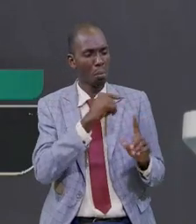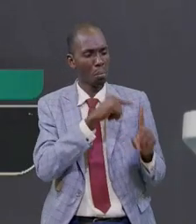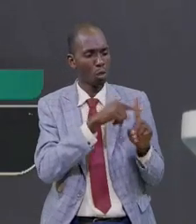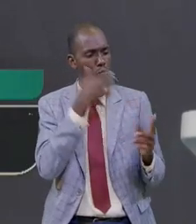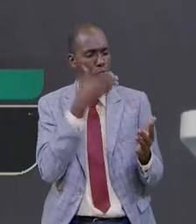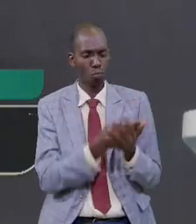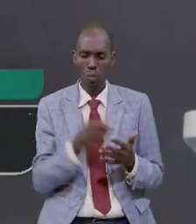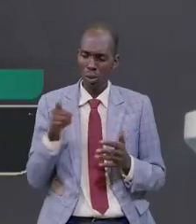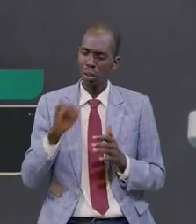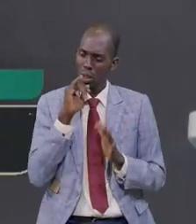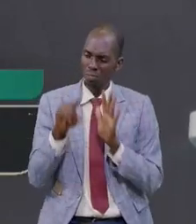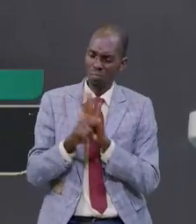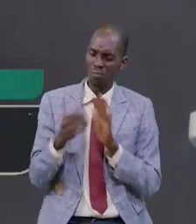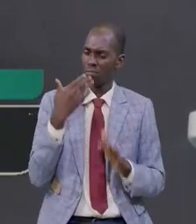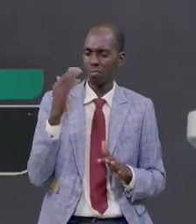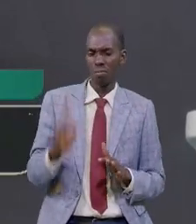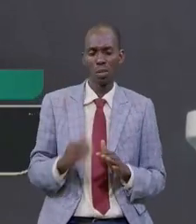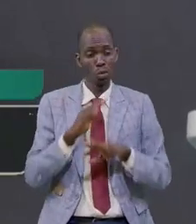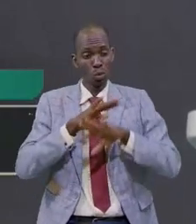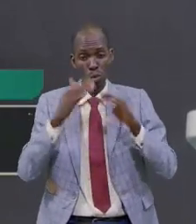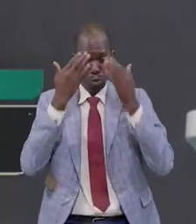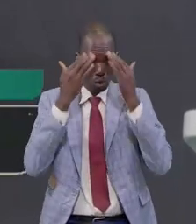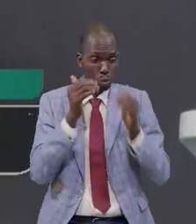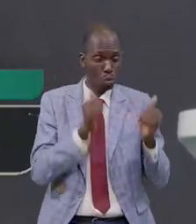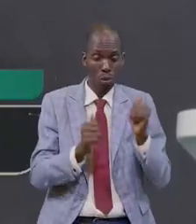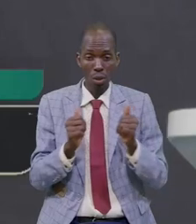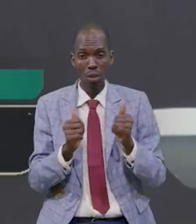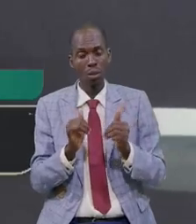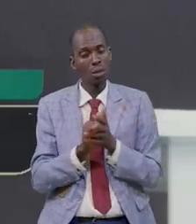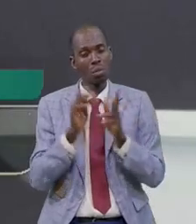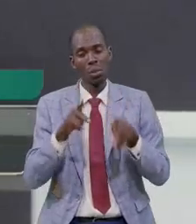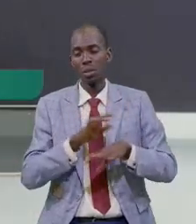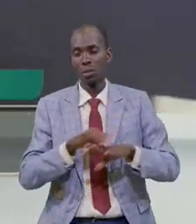force de tenir comment connaîtra-t-il la direction à